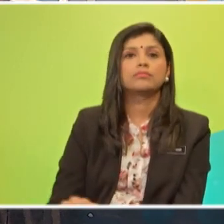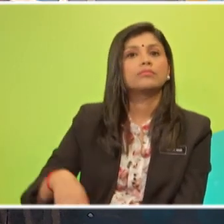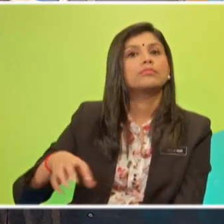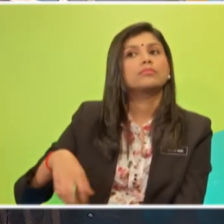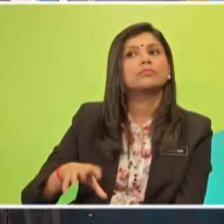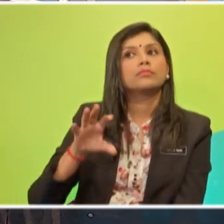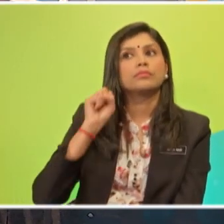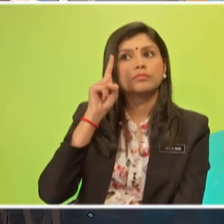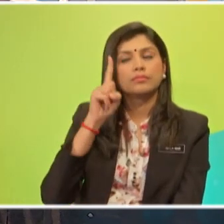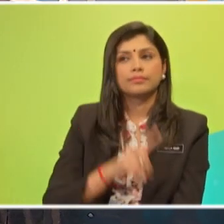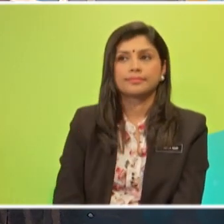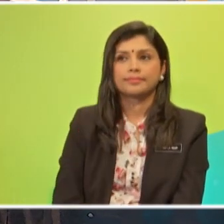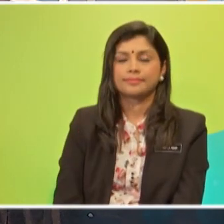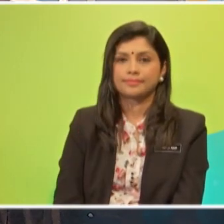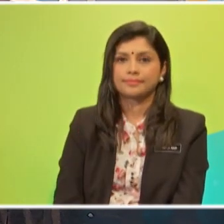agak.